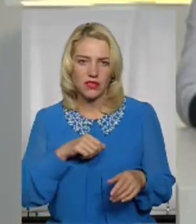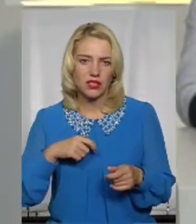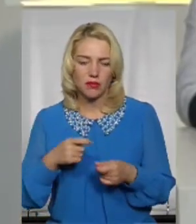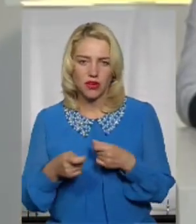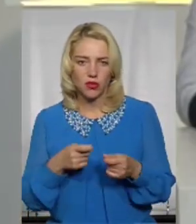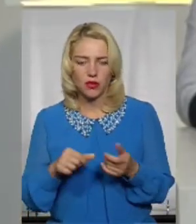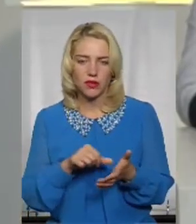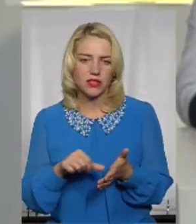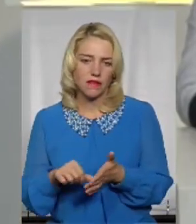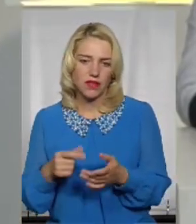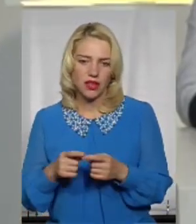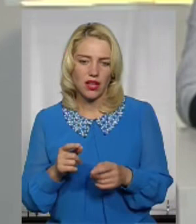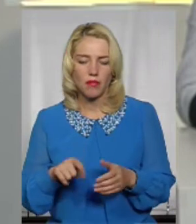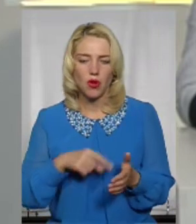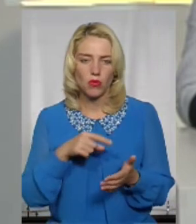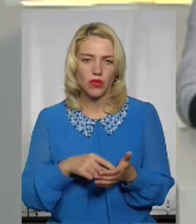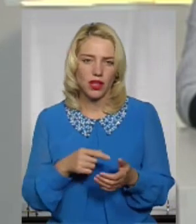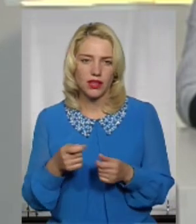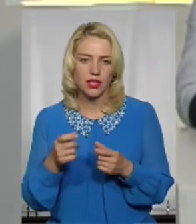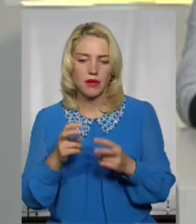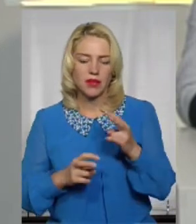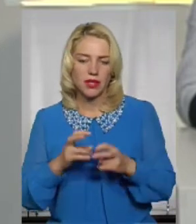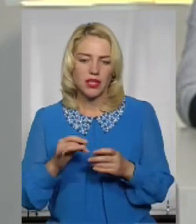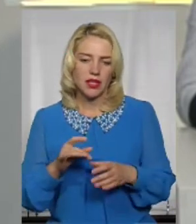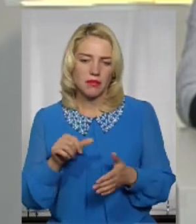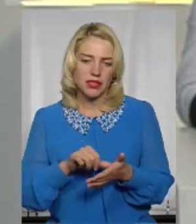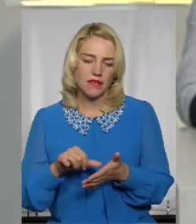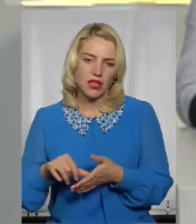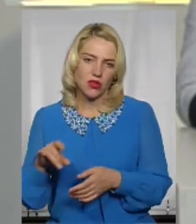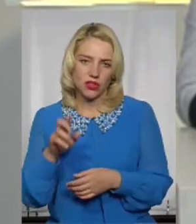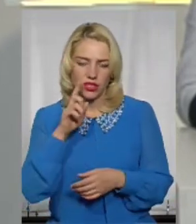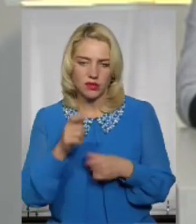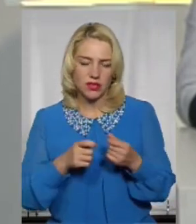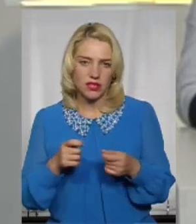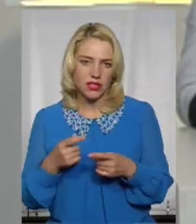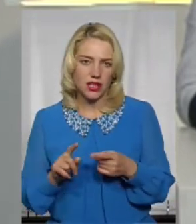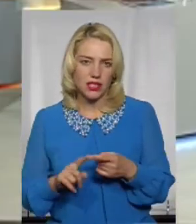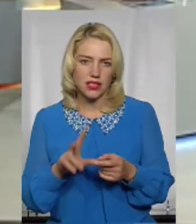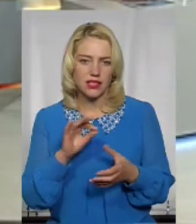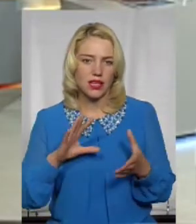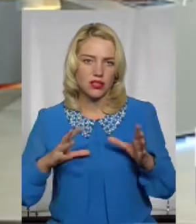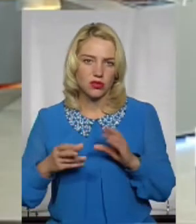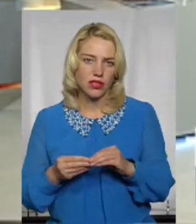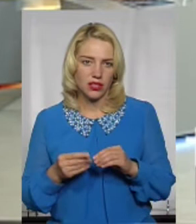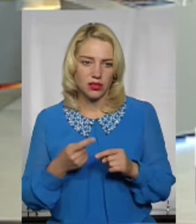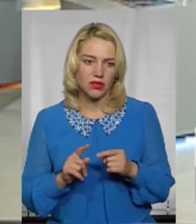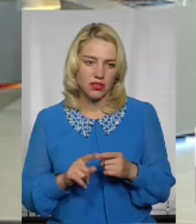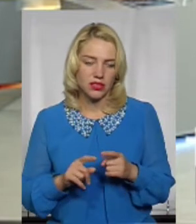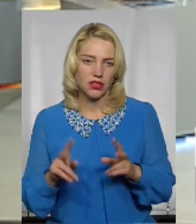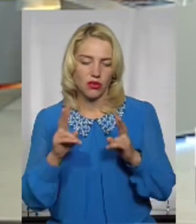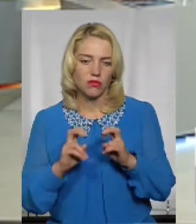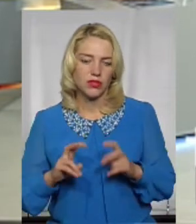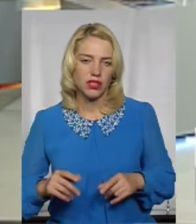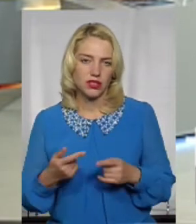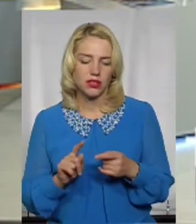представниками комунальних підприємств і представниками районних державних адміністрацій. Звісно, що за результатами уже цих